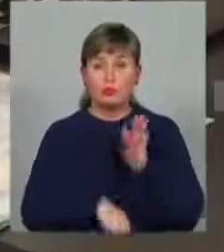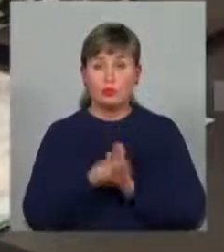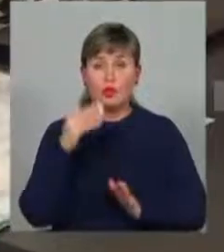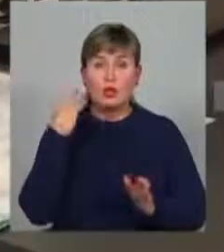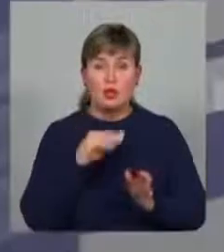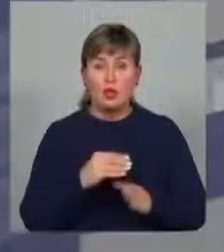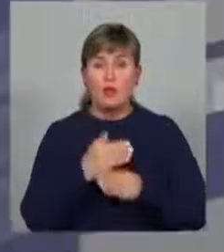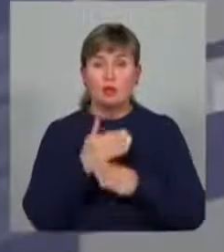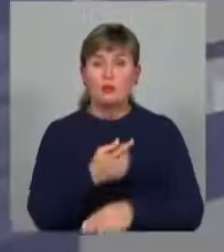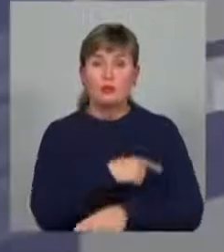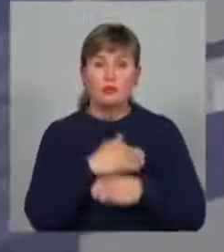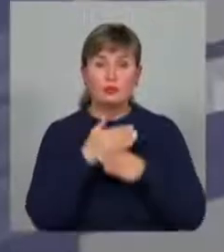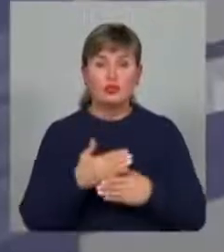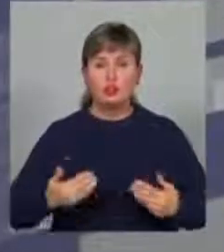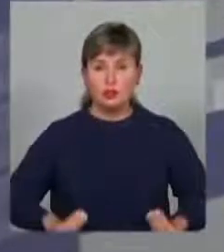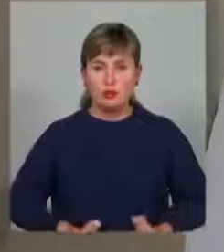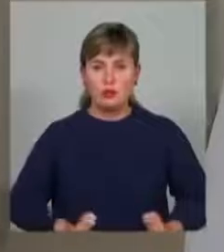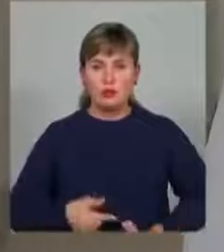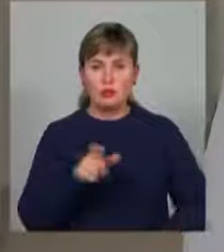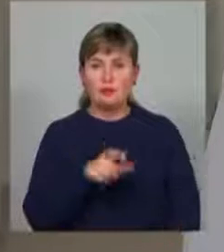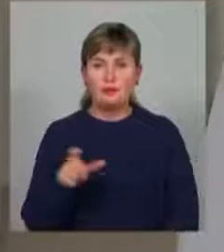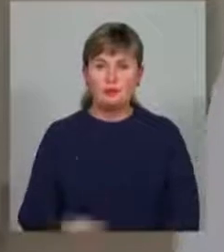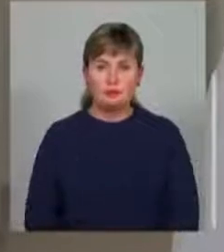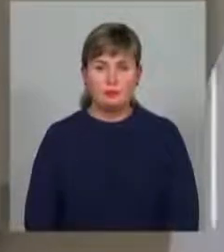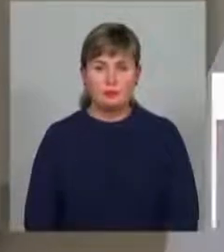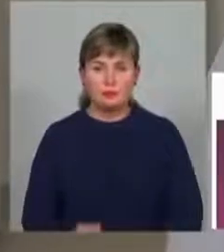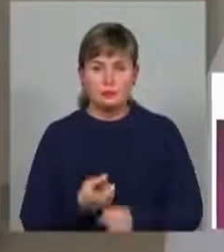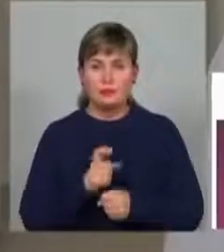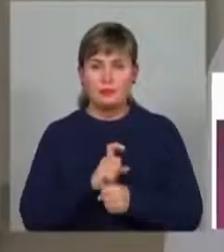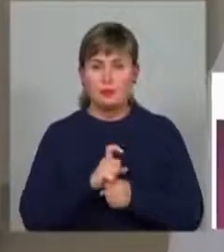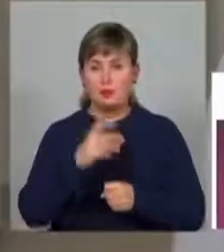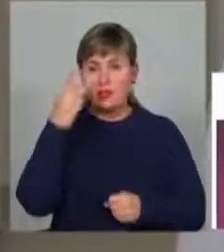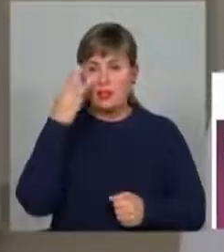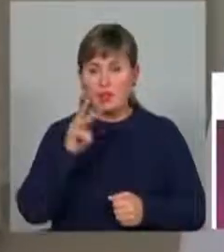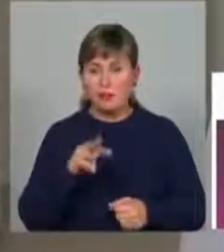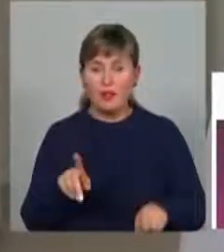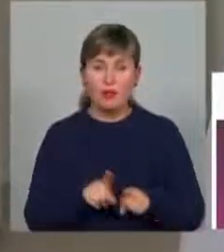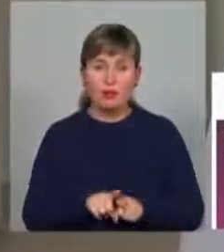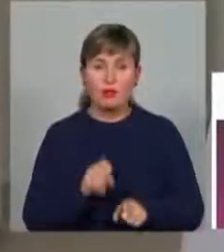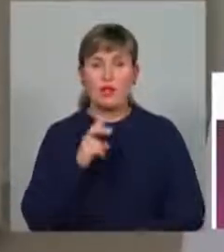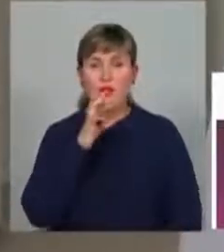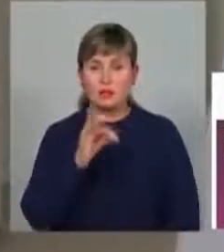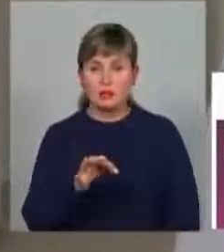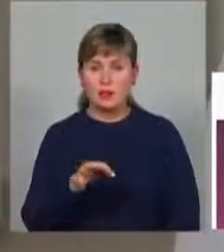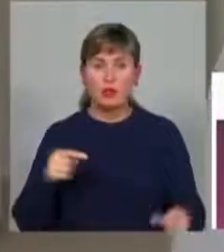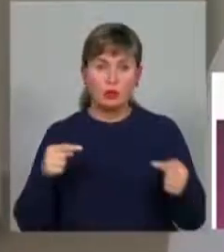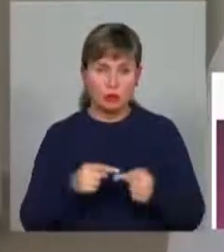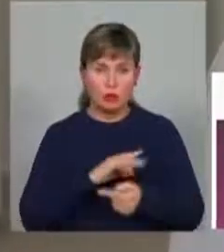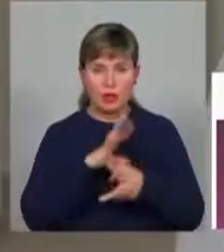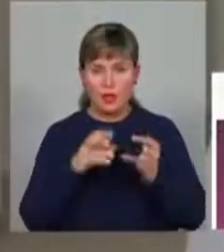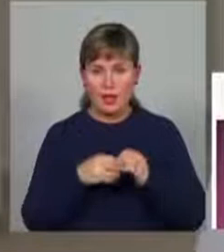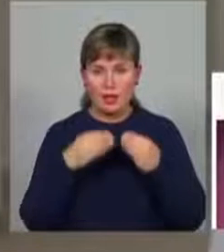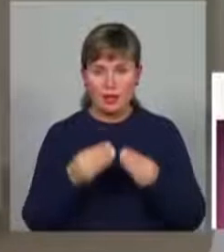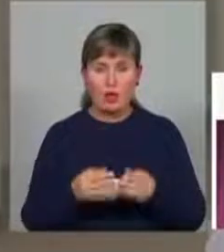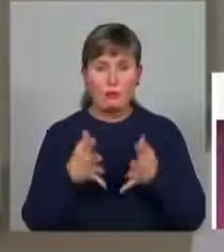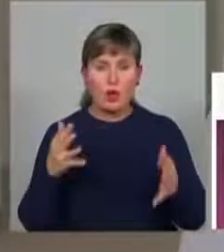качество оказания медпомощи жителям. Он очень современный, очень такой, как вам сказать, точный анализ дает,